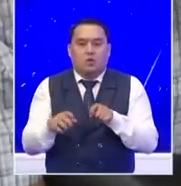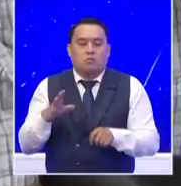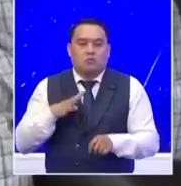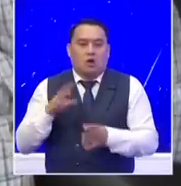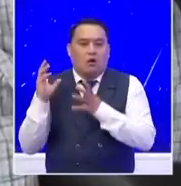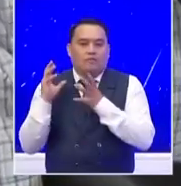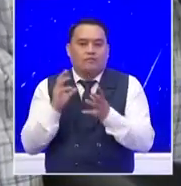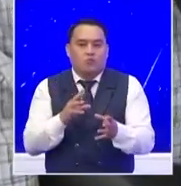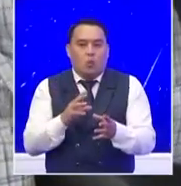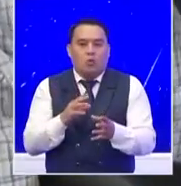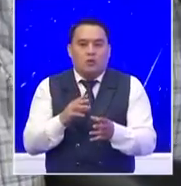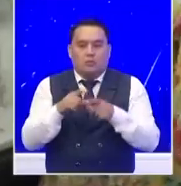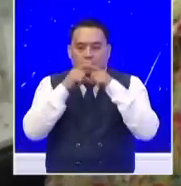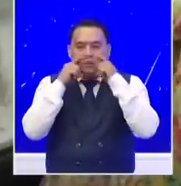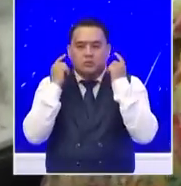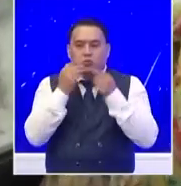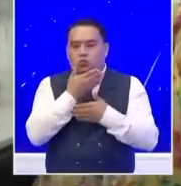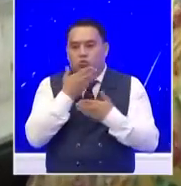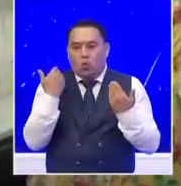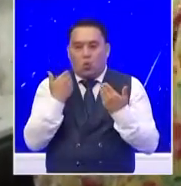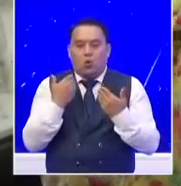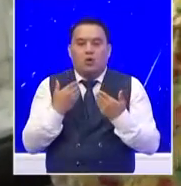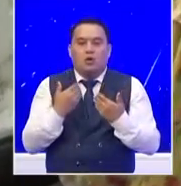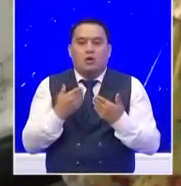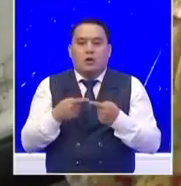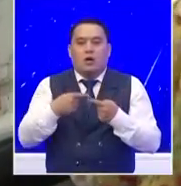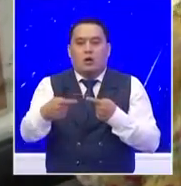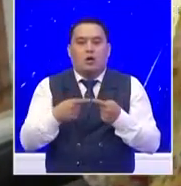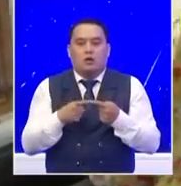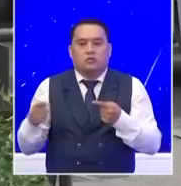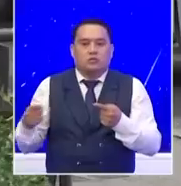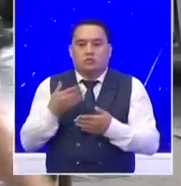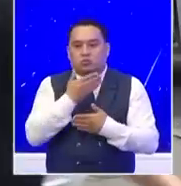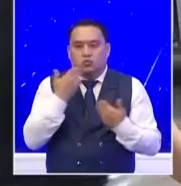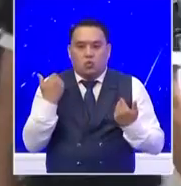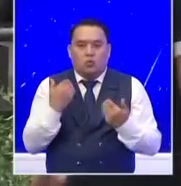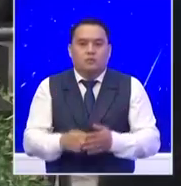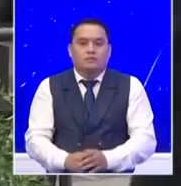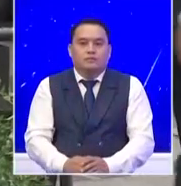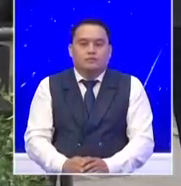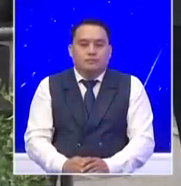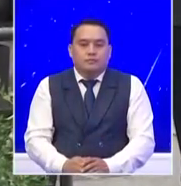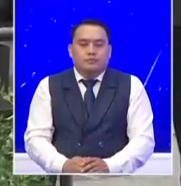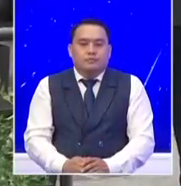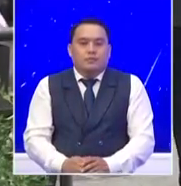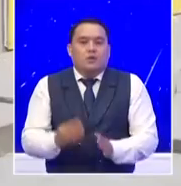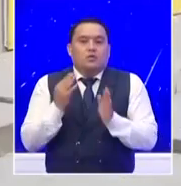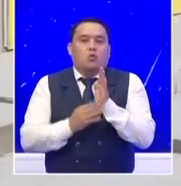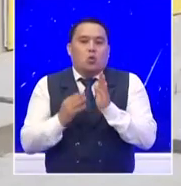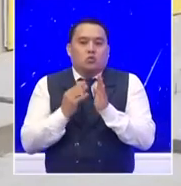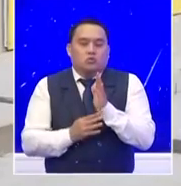Автобус жүргізушілерінде бетперде жоқ. Жолаушылар арасында арақашықтық сақталмаған. Рейд нәтижесі бойынша 90-нан